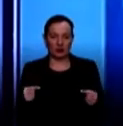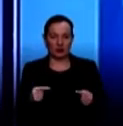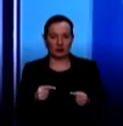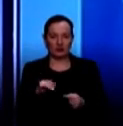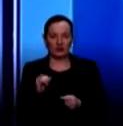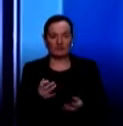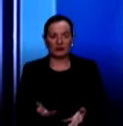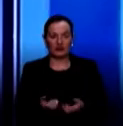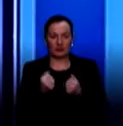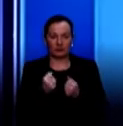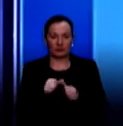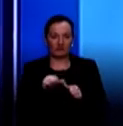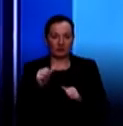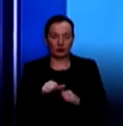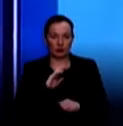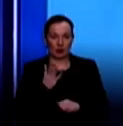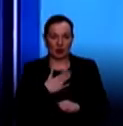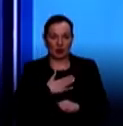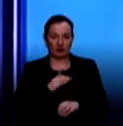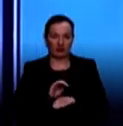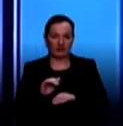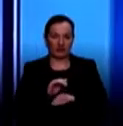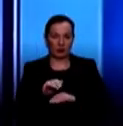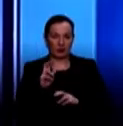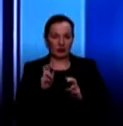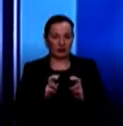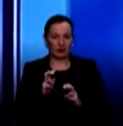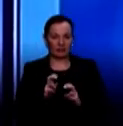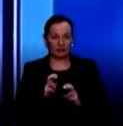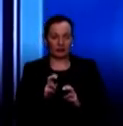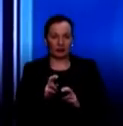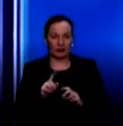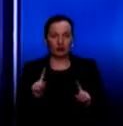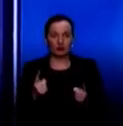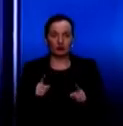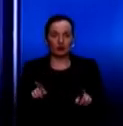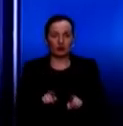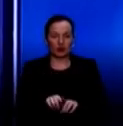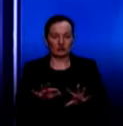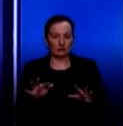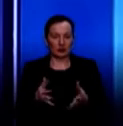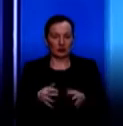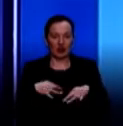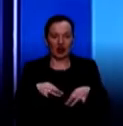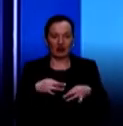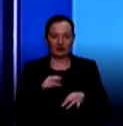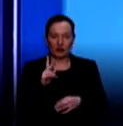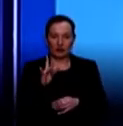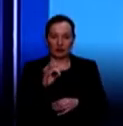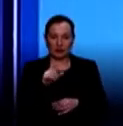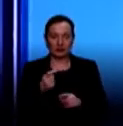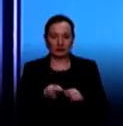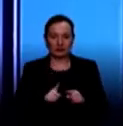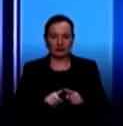виробників. Чому так сталося з автокразом? Ну, мабуть, це не питання до депутатів Полтавської обласної